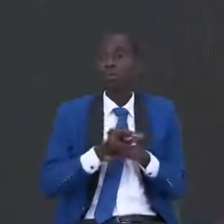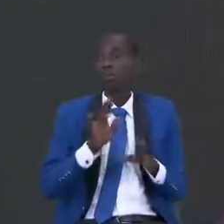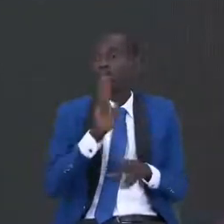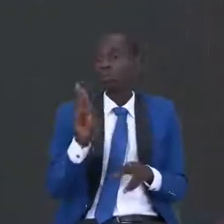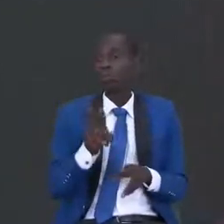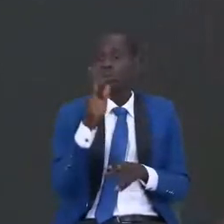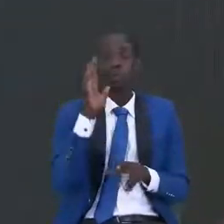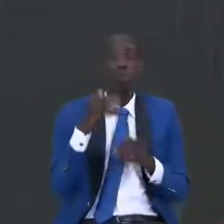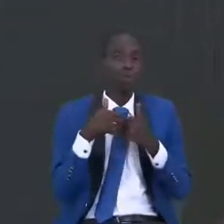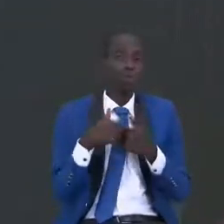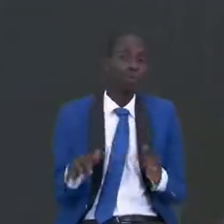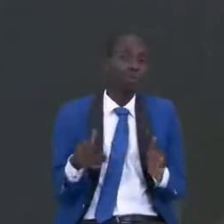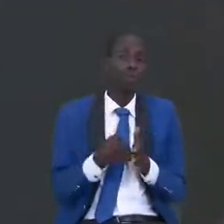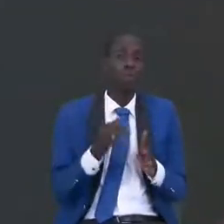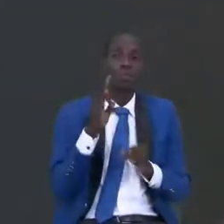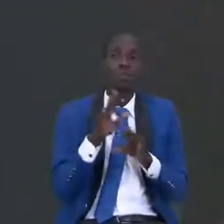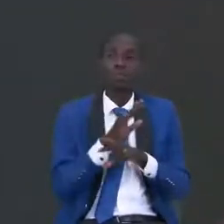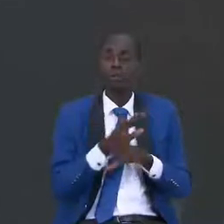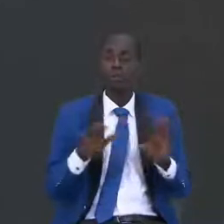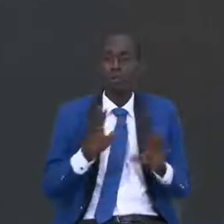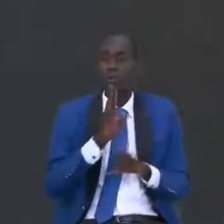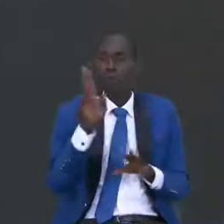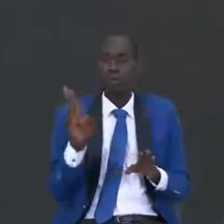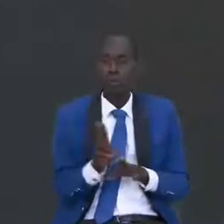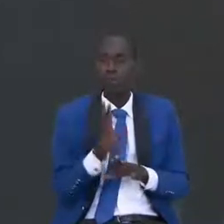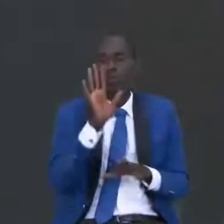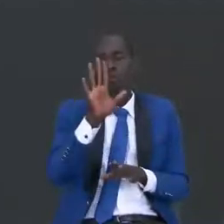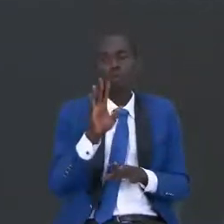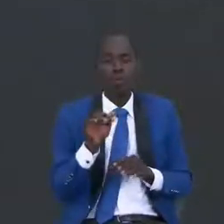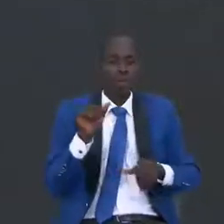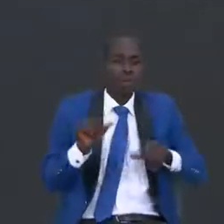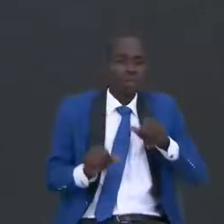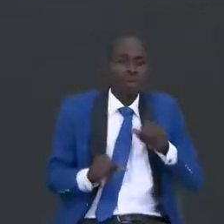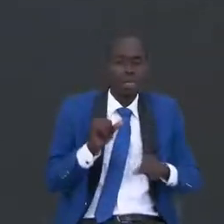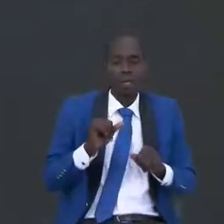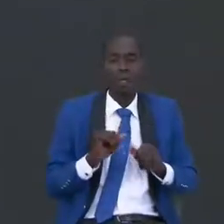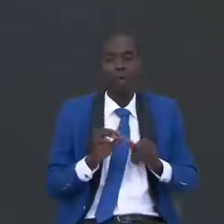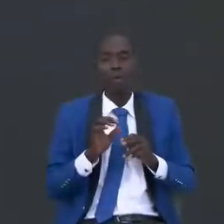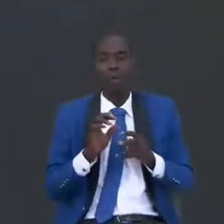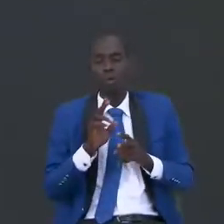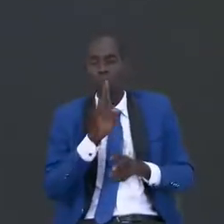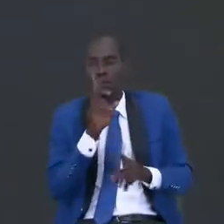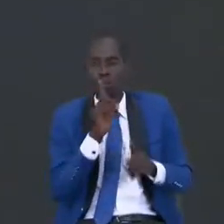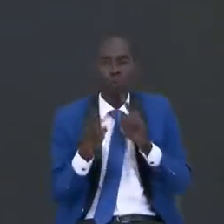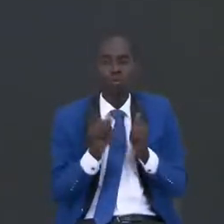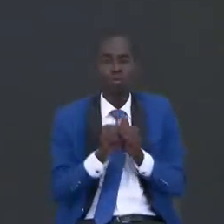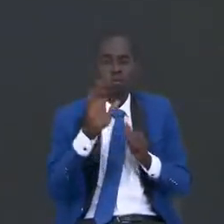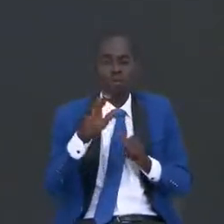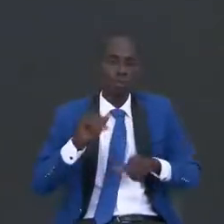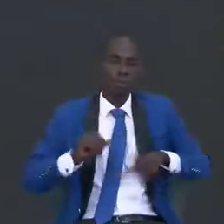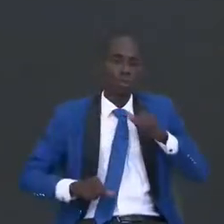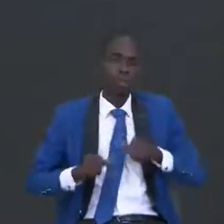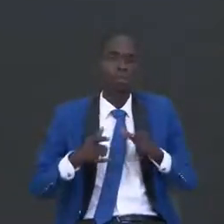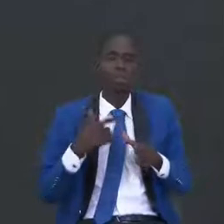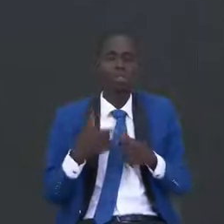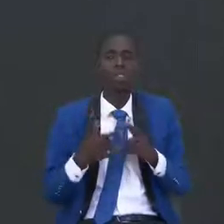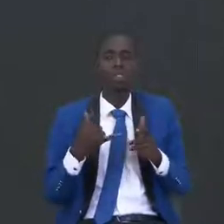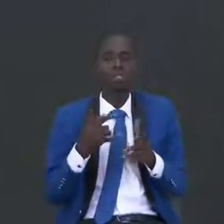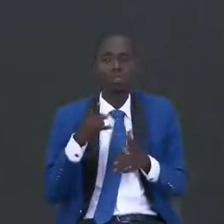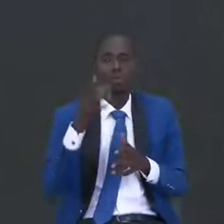incrédulité, si tu ne donnes pas la voix à ton incrédulité, si tu ne marches pas avec ton incrédulité, tu perdras